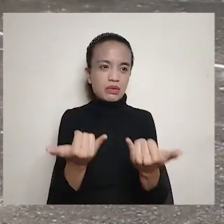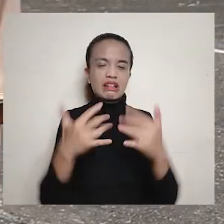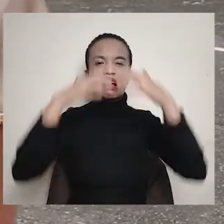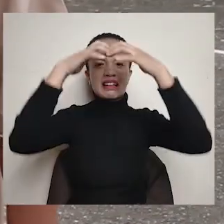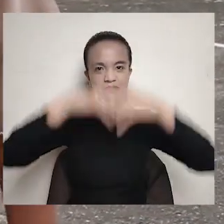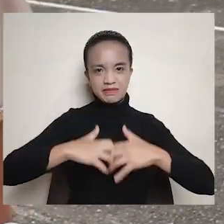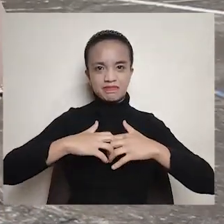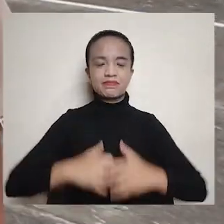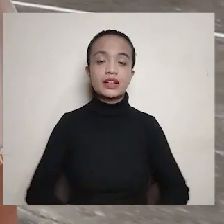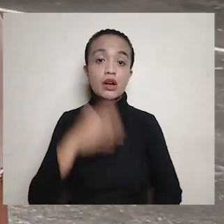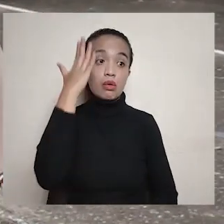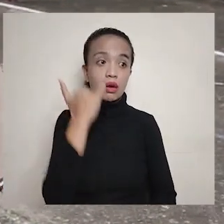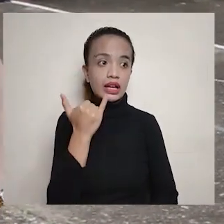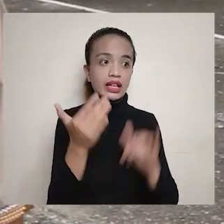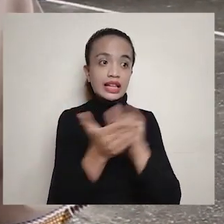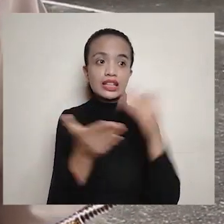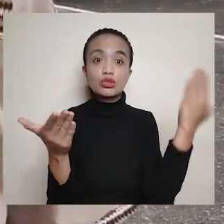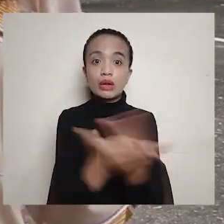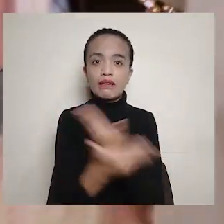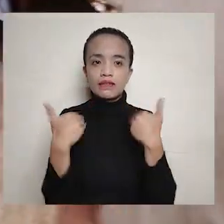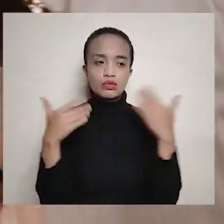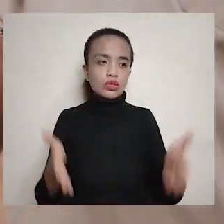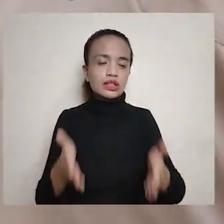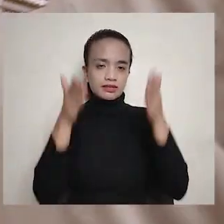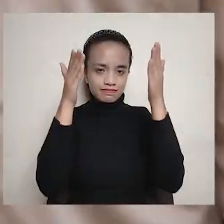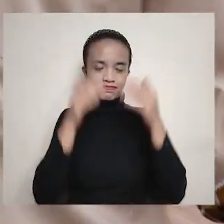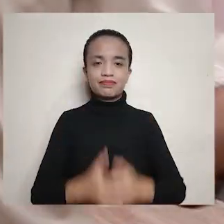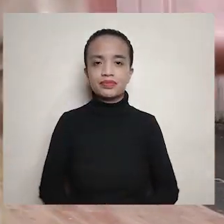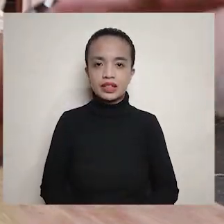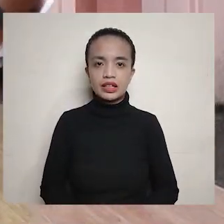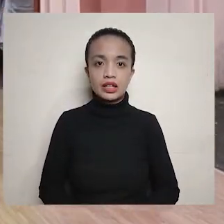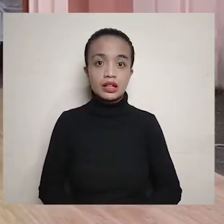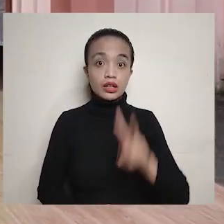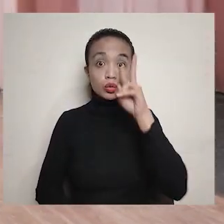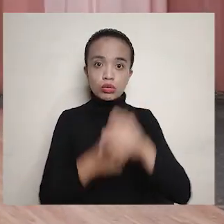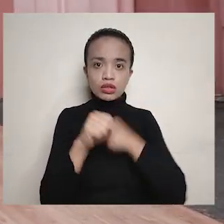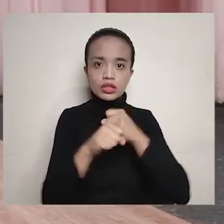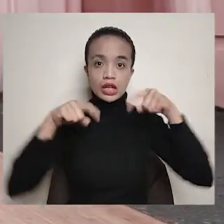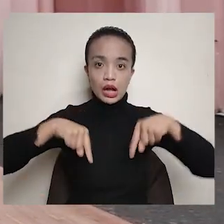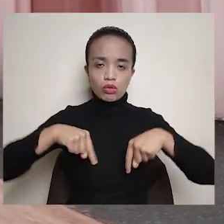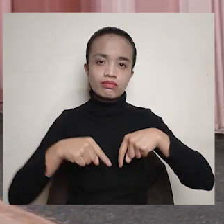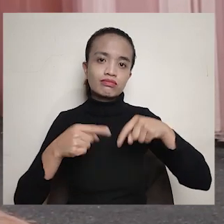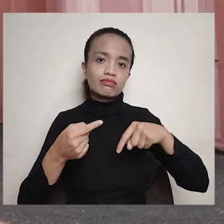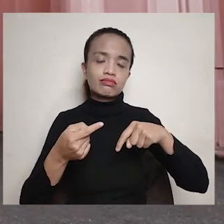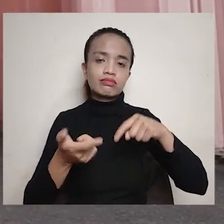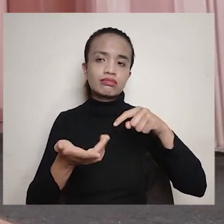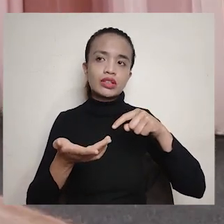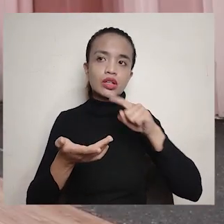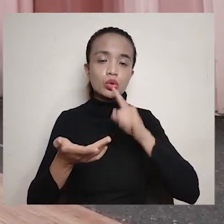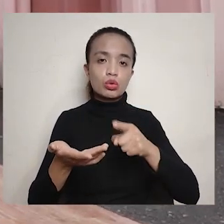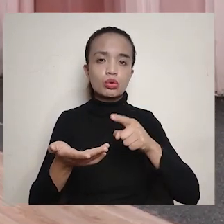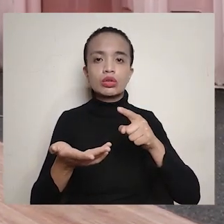Nag-iba na. Dahil yun na yung bagong building. So I spent 2 years here in St. Joseph. Dito ako